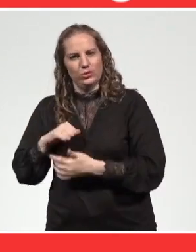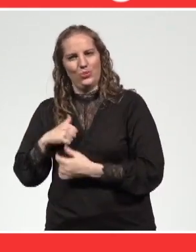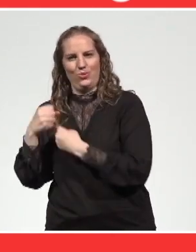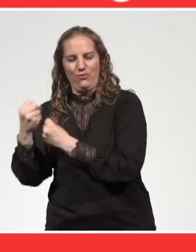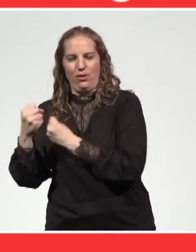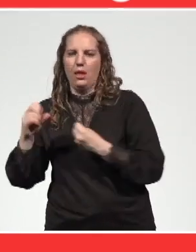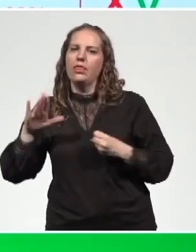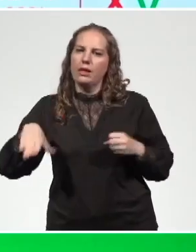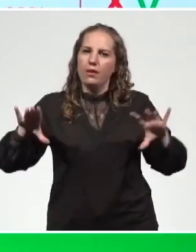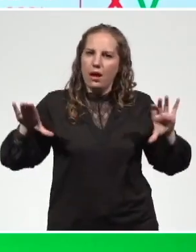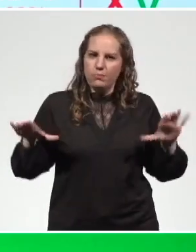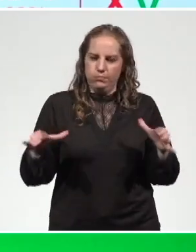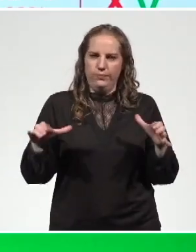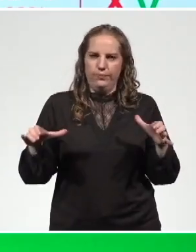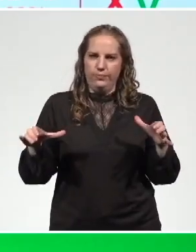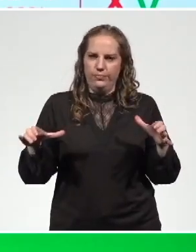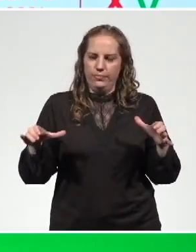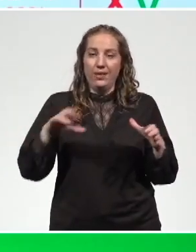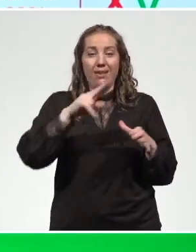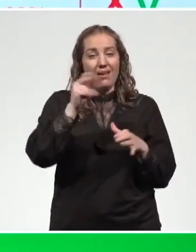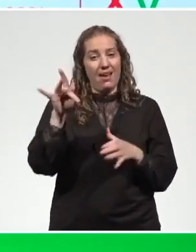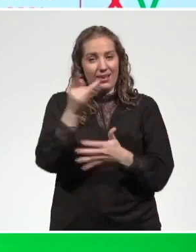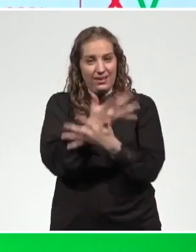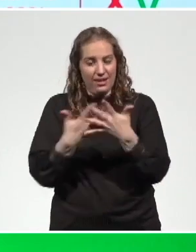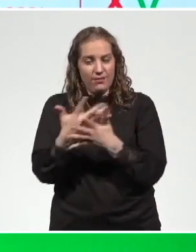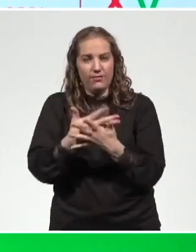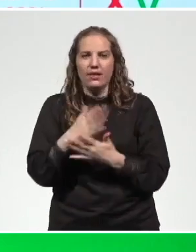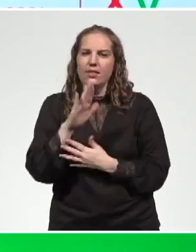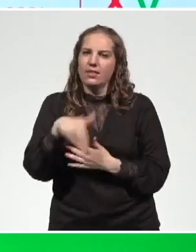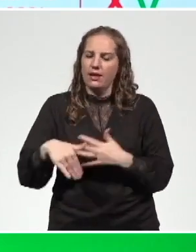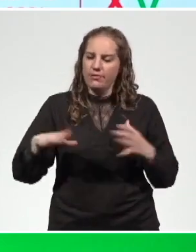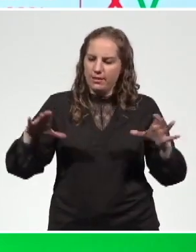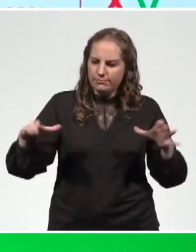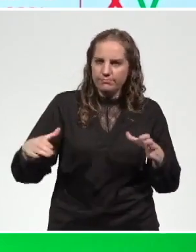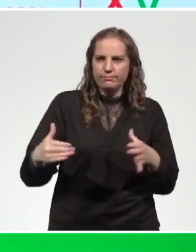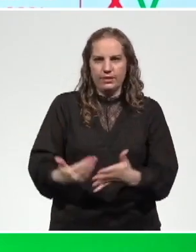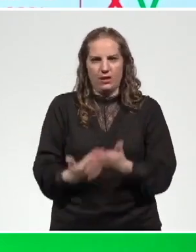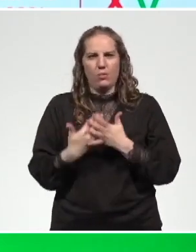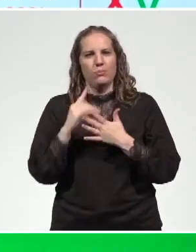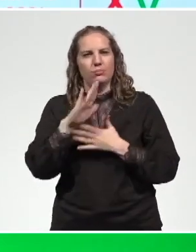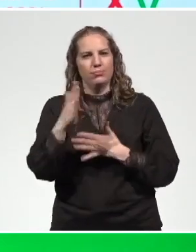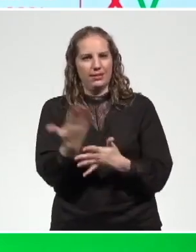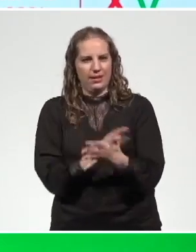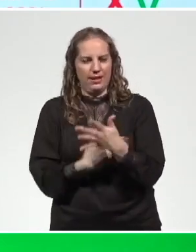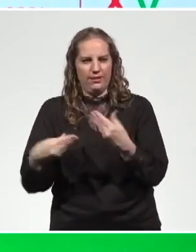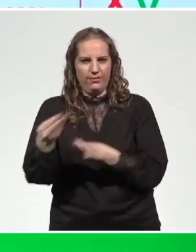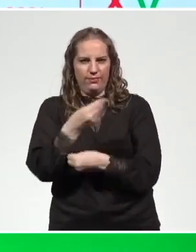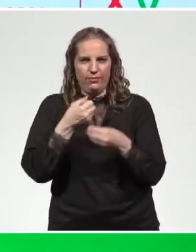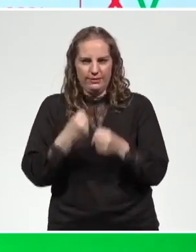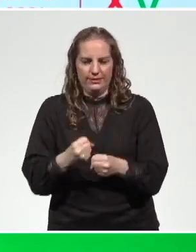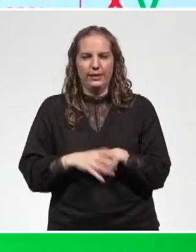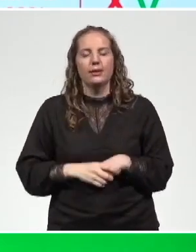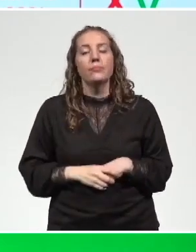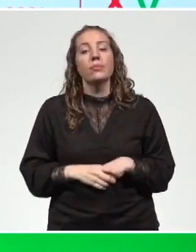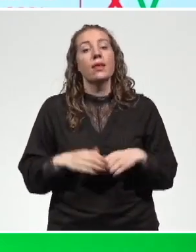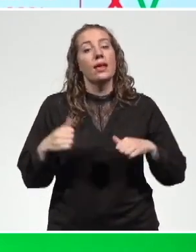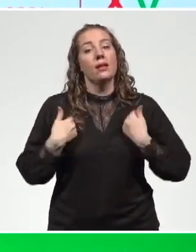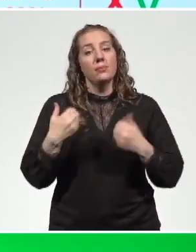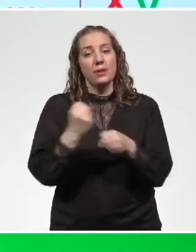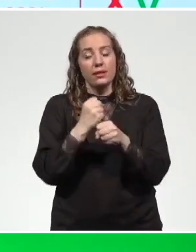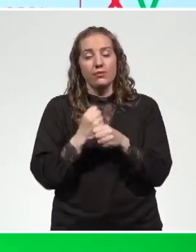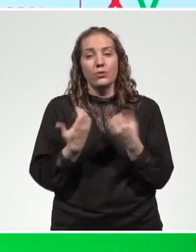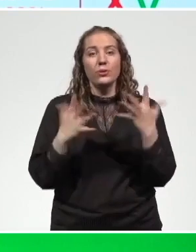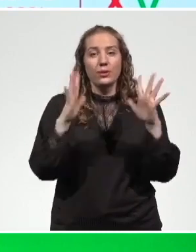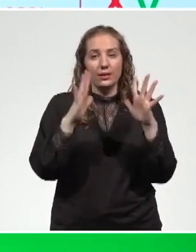og stjórnvöld. Við þurfum að láta hagkerfið vinna með okkur í grænum fjárfestingum. að lokum heilbrigt atvinnulíf byggist á